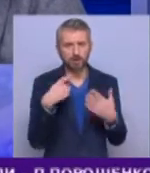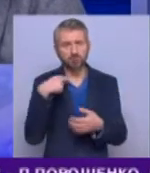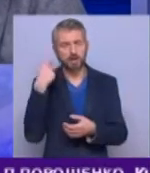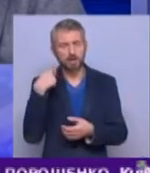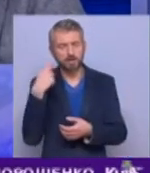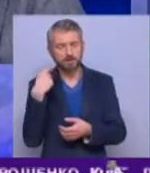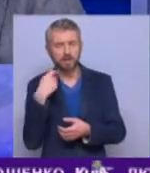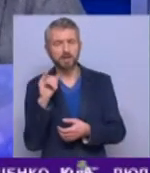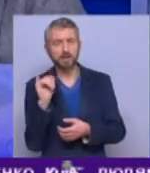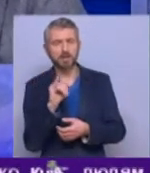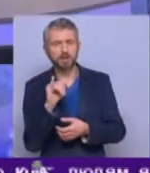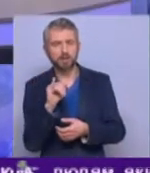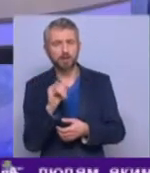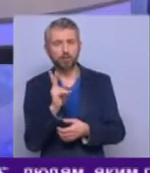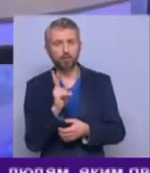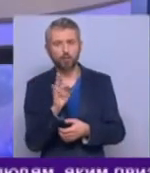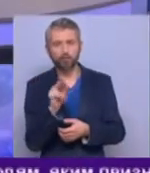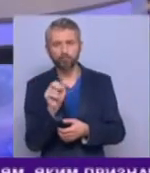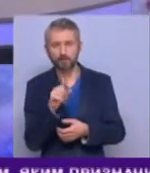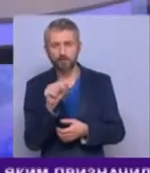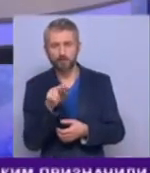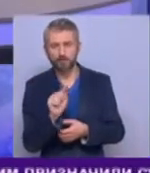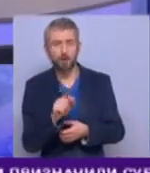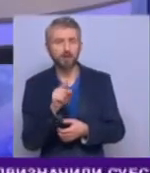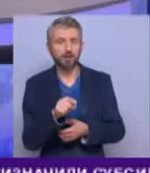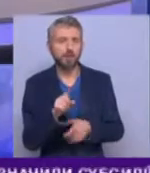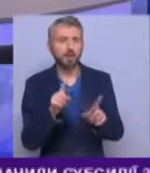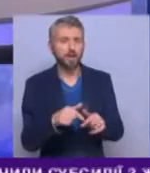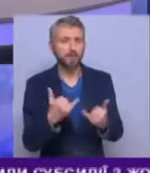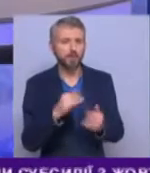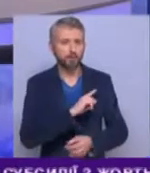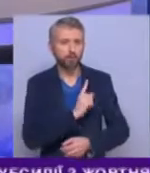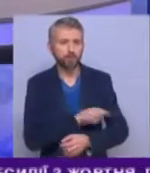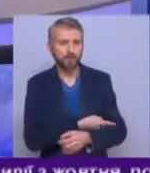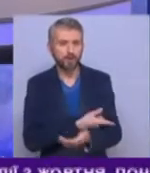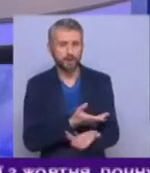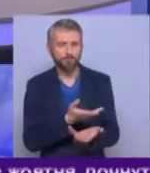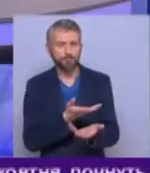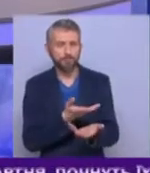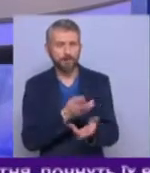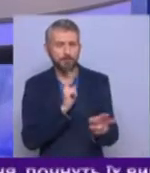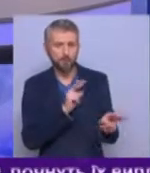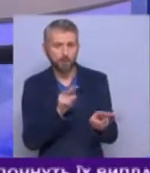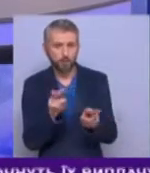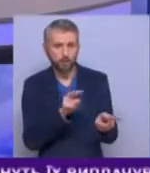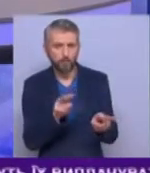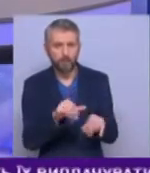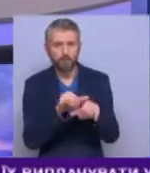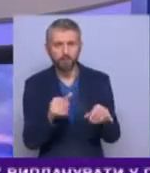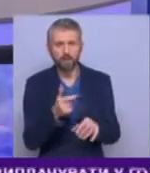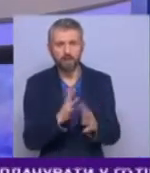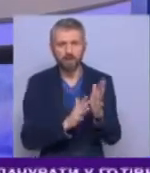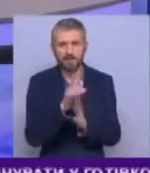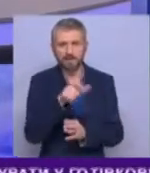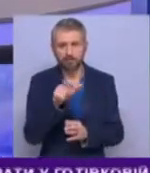Дарницьке лісопаркове господарство і Кончі-Заспа, то там в нас, ми навіть зараз от посилили саме безпосередньо патрулювання, збільшили кількість